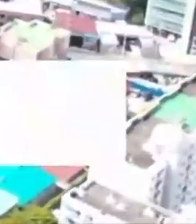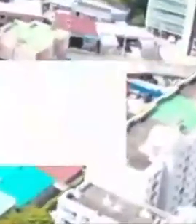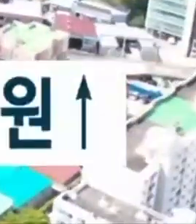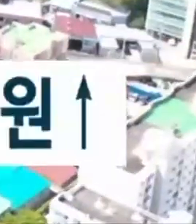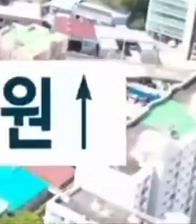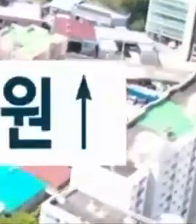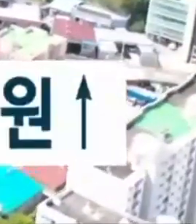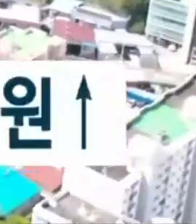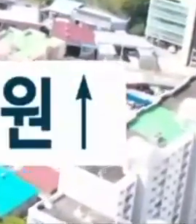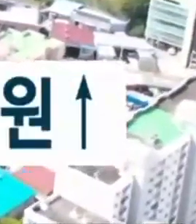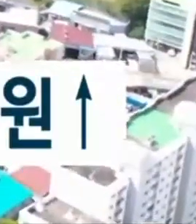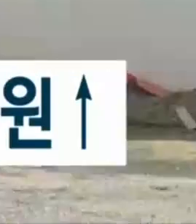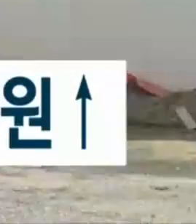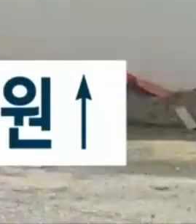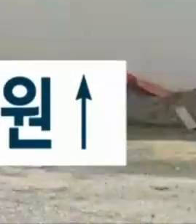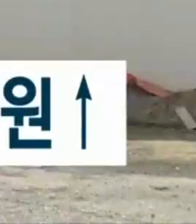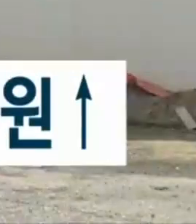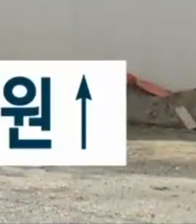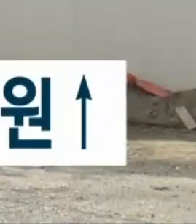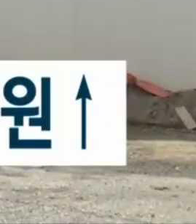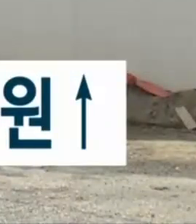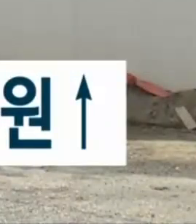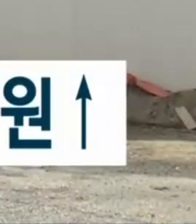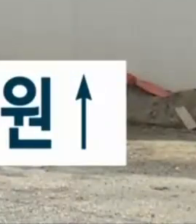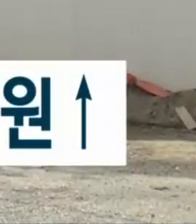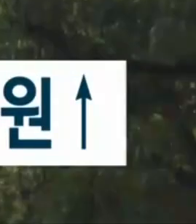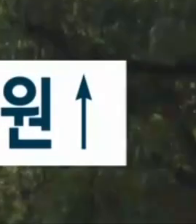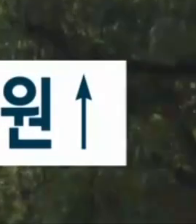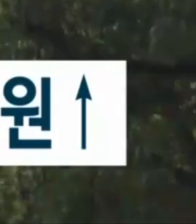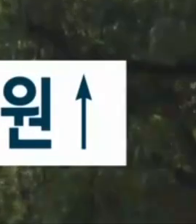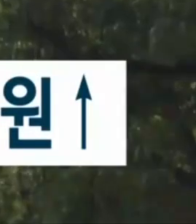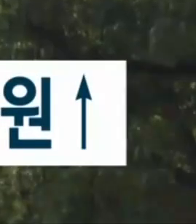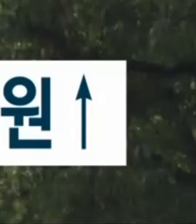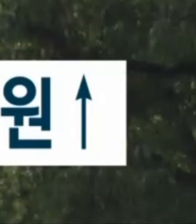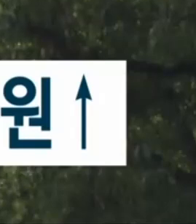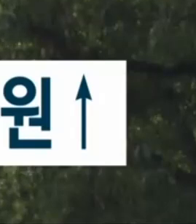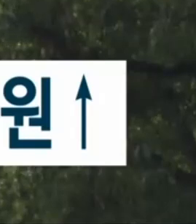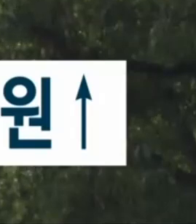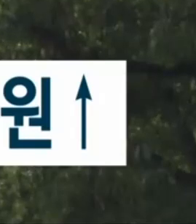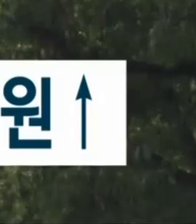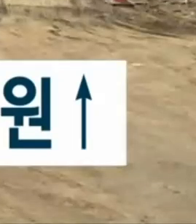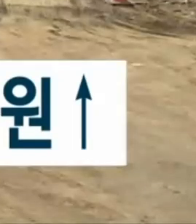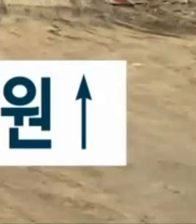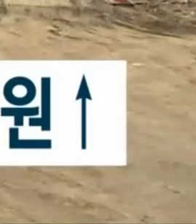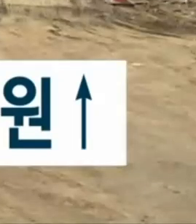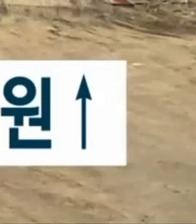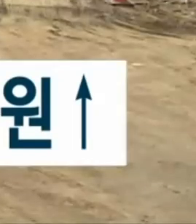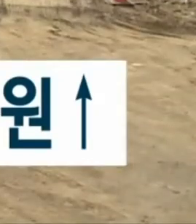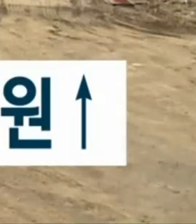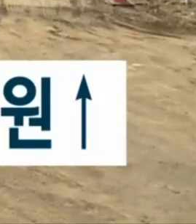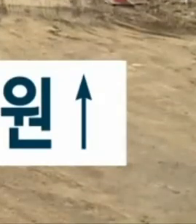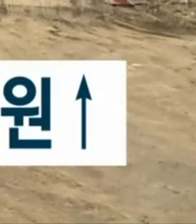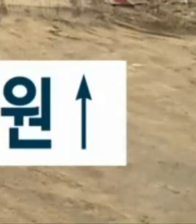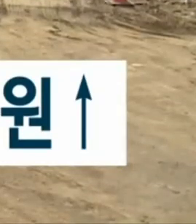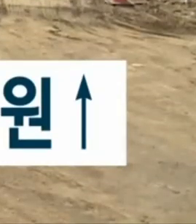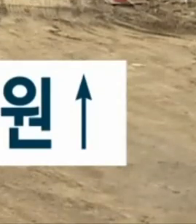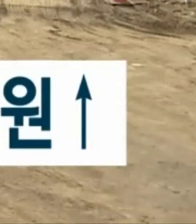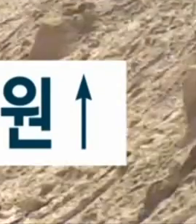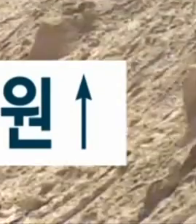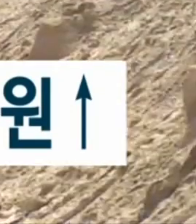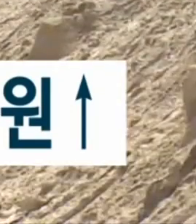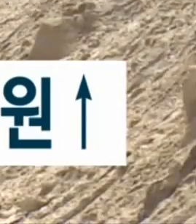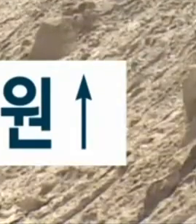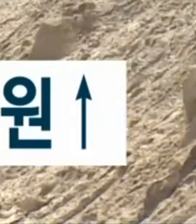광주 민간공원 특례 사업으로 지어질 아파트의 분양가가 예상보다 대폭 상승할 걸로 전망되는 가운데 첫 사업 지구인 신영공원